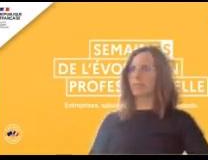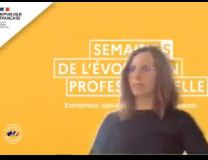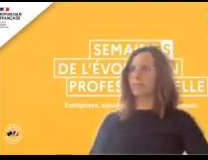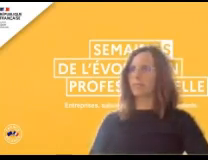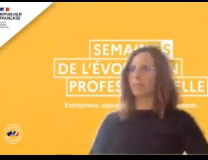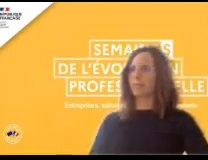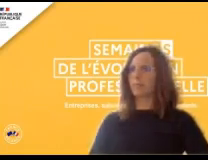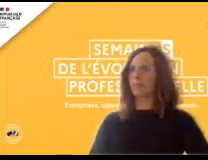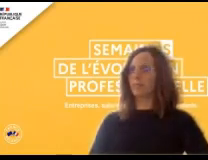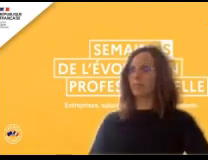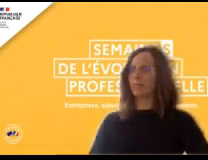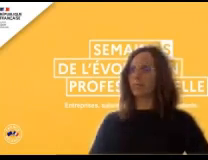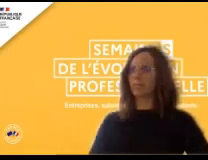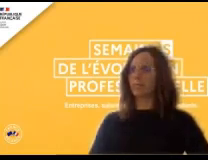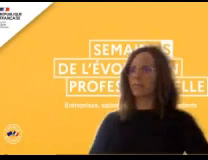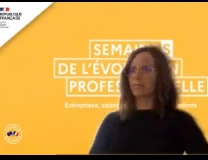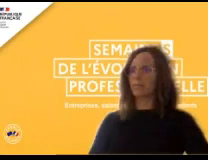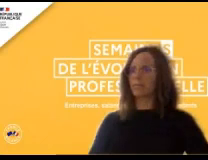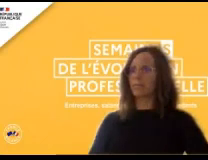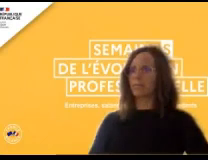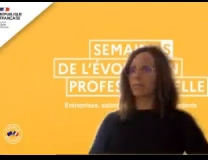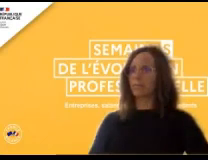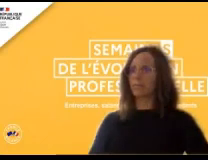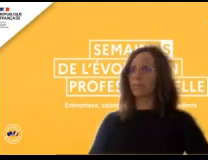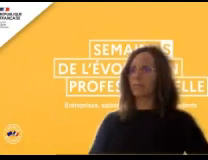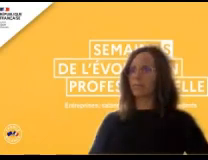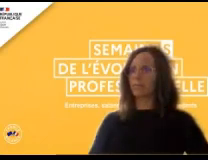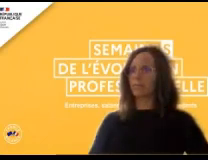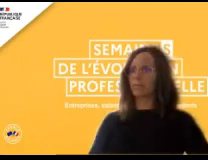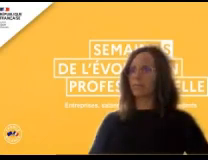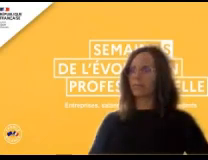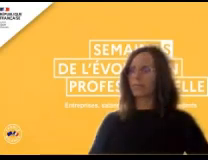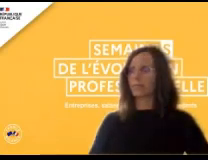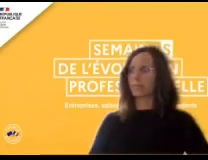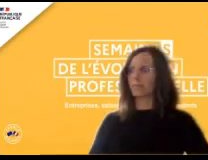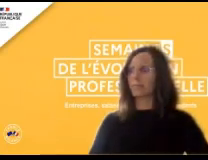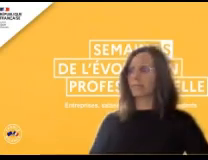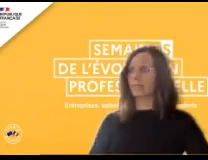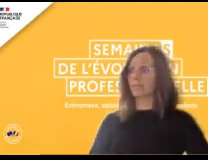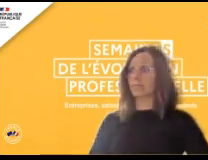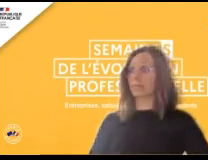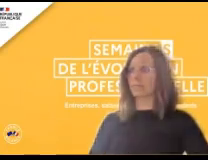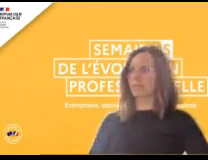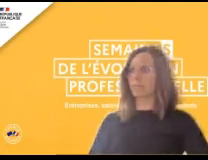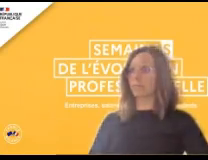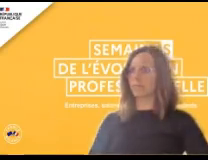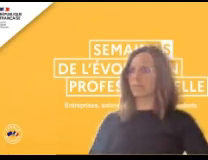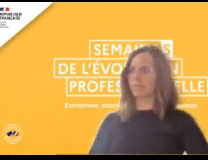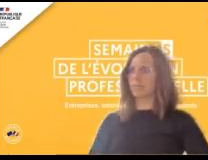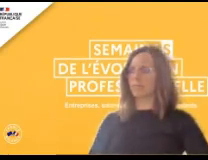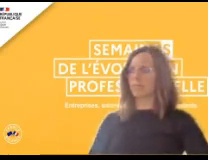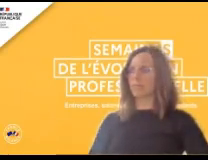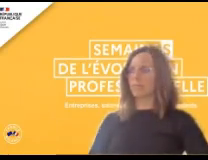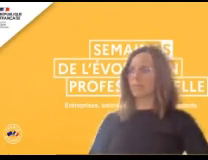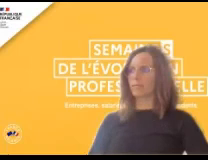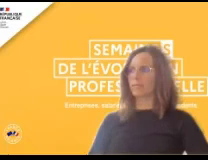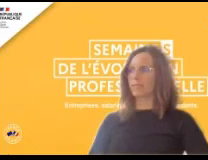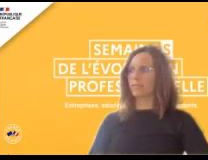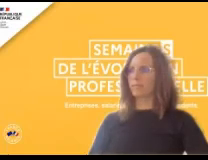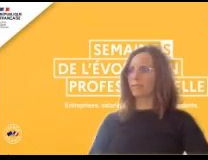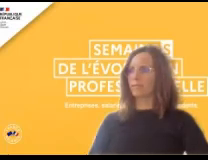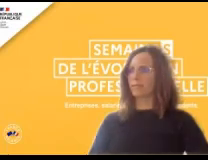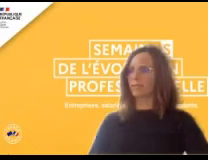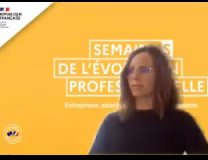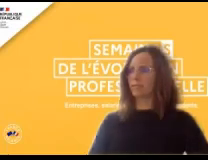Nous assurons le rôle d'expert sur ces problématiques de changement professionnel en nous